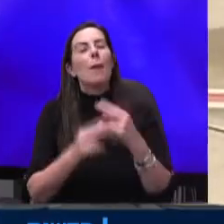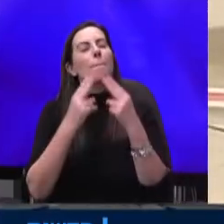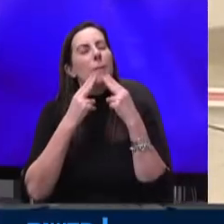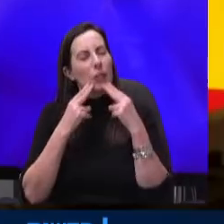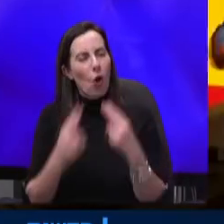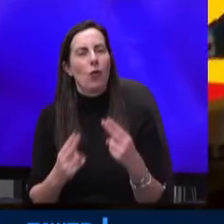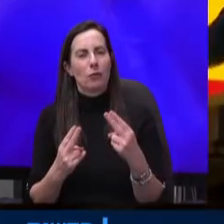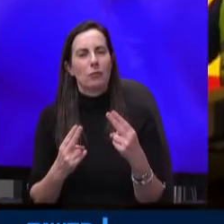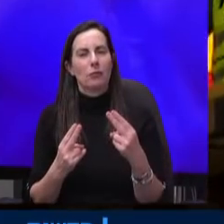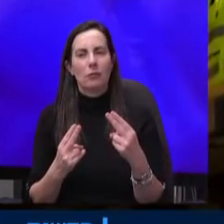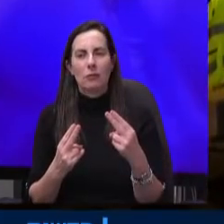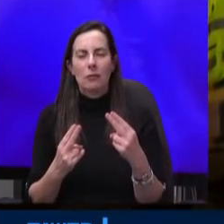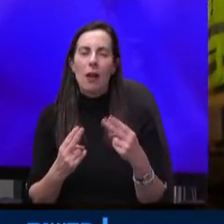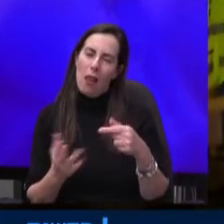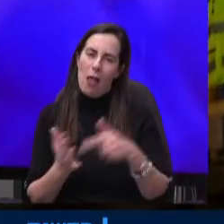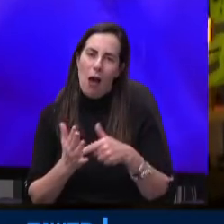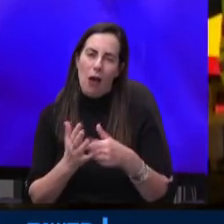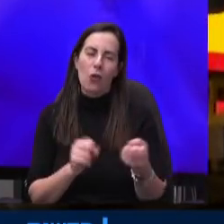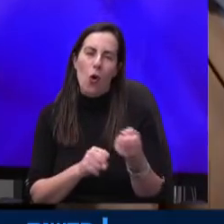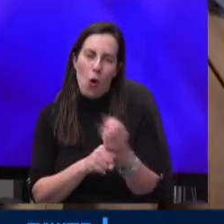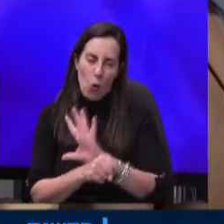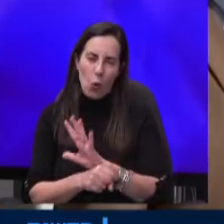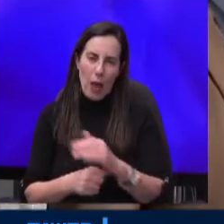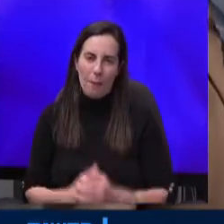ופתרון למגפת הקורונה.